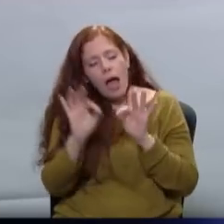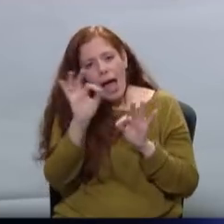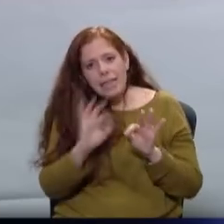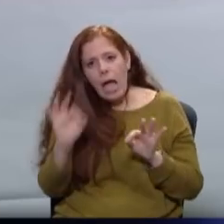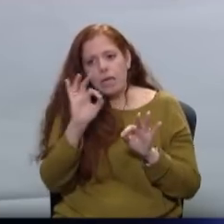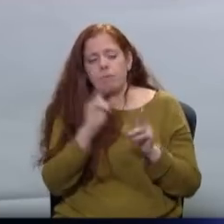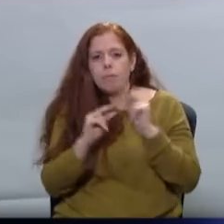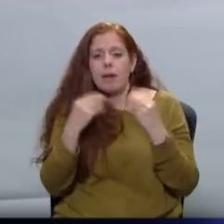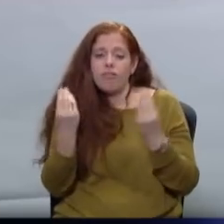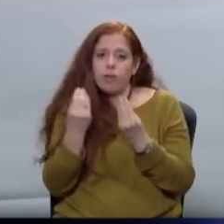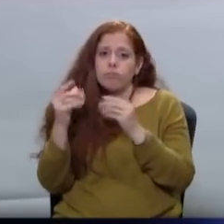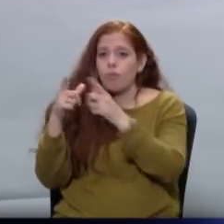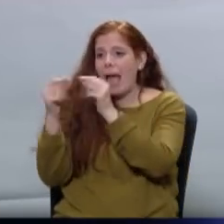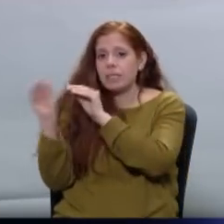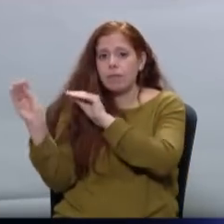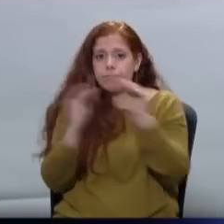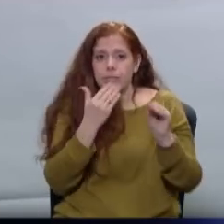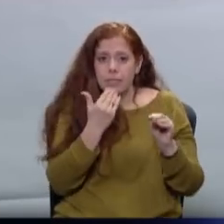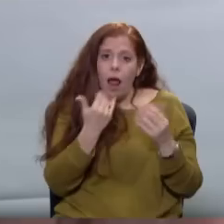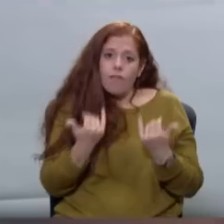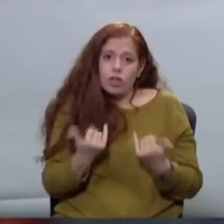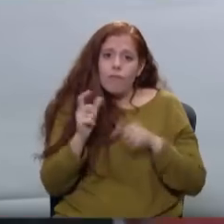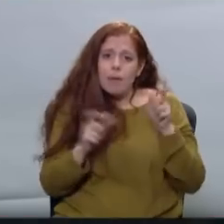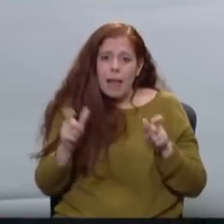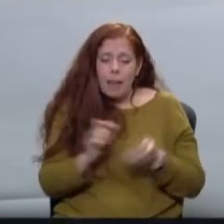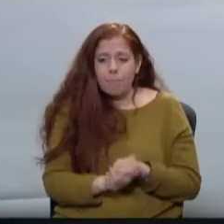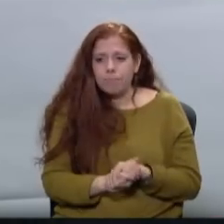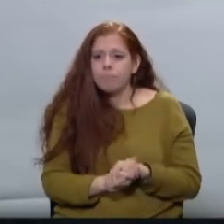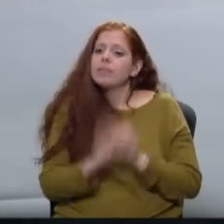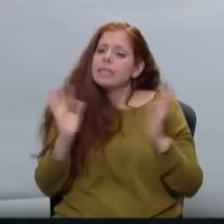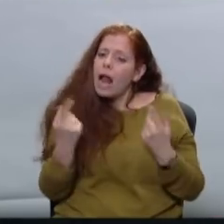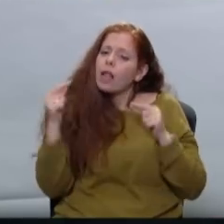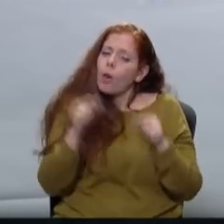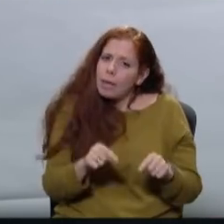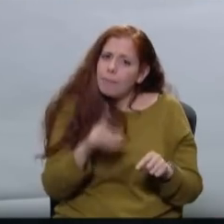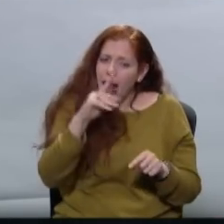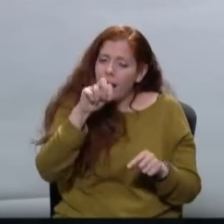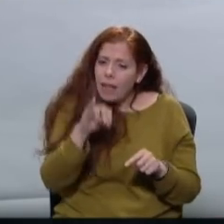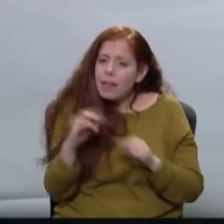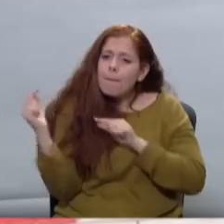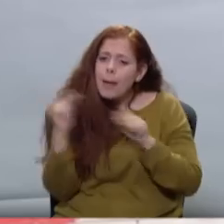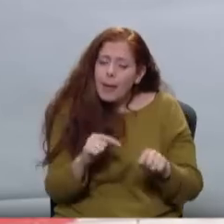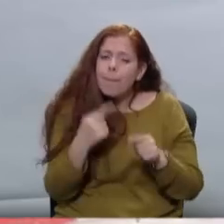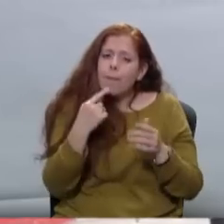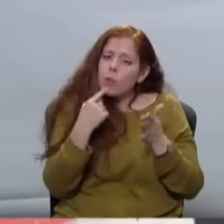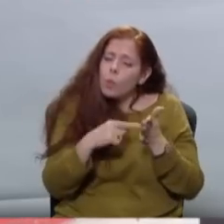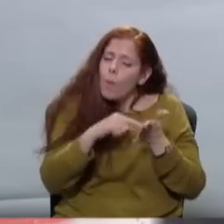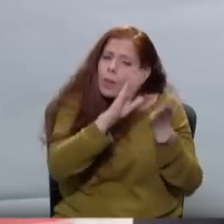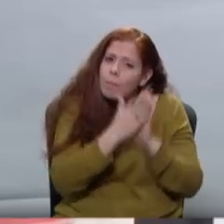מעזה לישראל, אבל הפעם בני אדם. יאללה, אנחנו מגיעים אליך, דני. מגיעים אליך עם כל הדוגמאות.